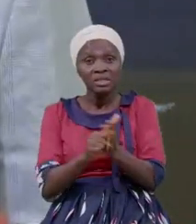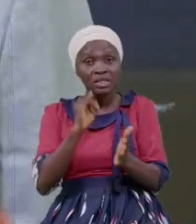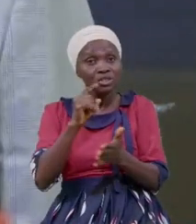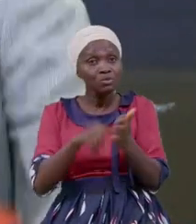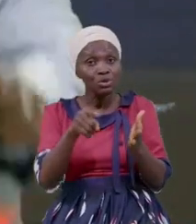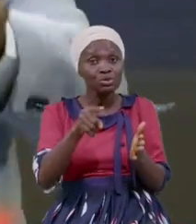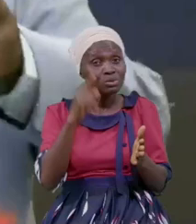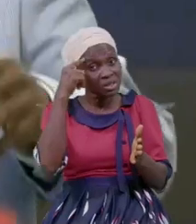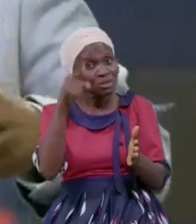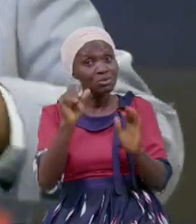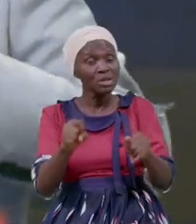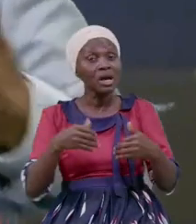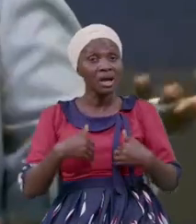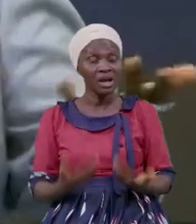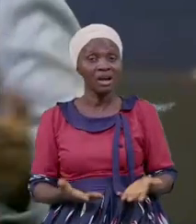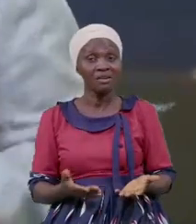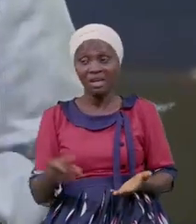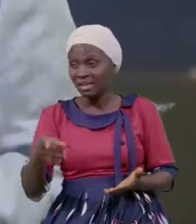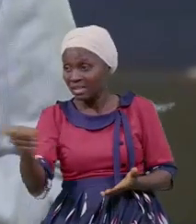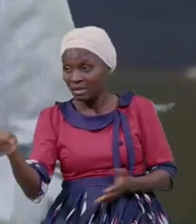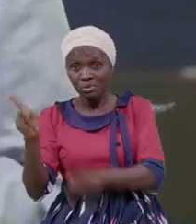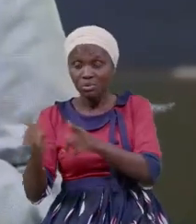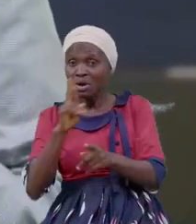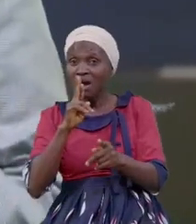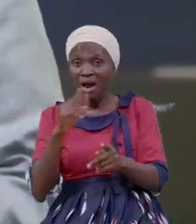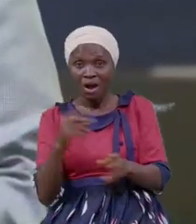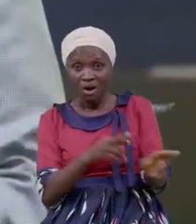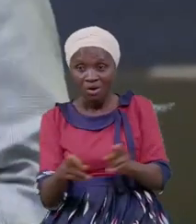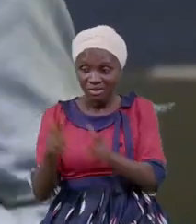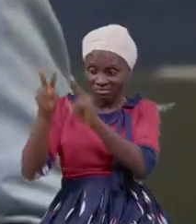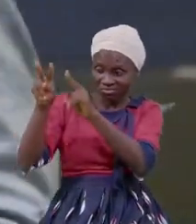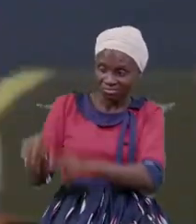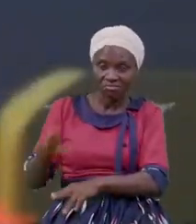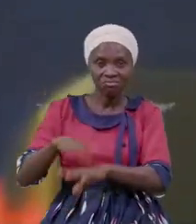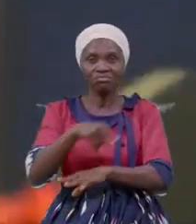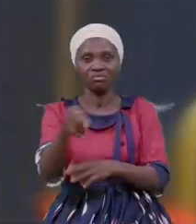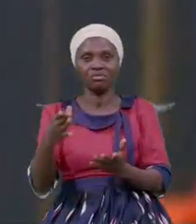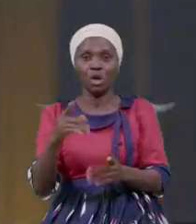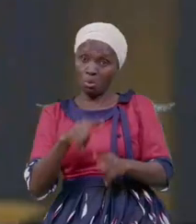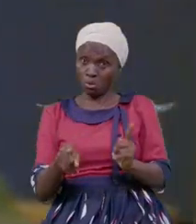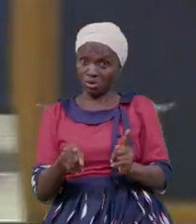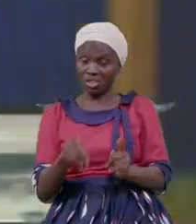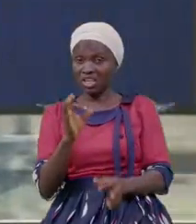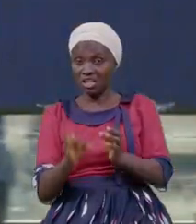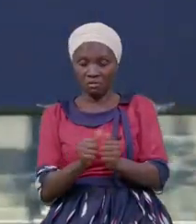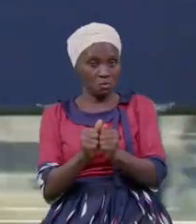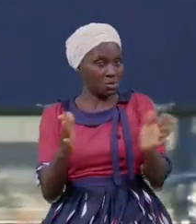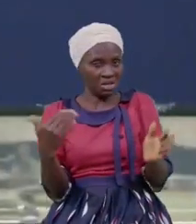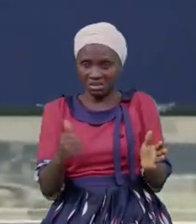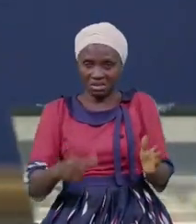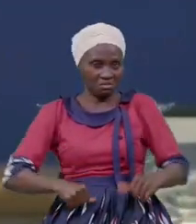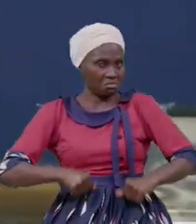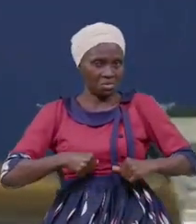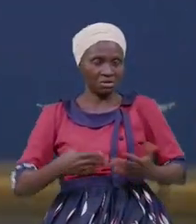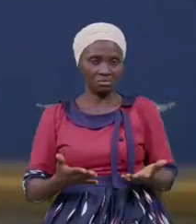penses que tu puisses avoir mais Dieu sans aucun prix si tu dis j'espère